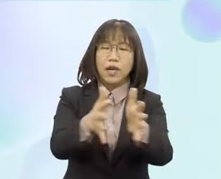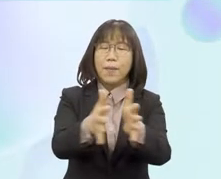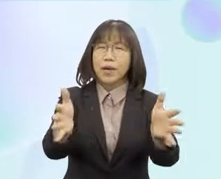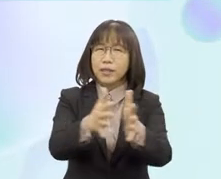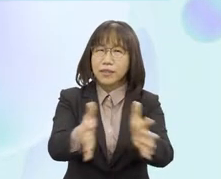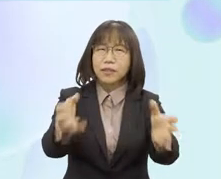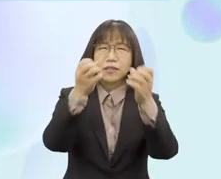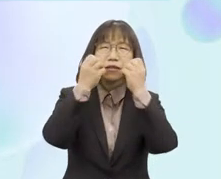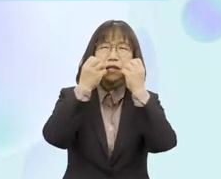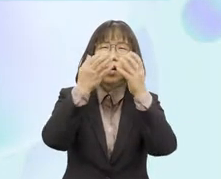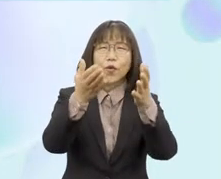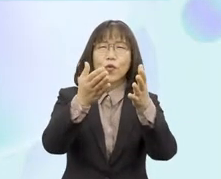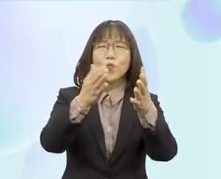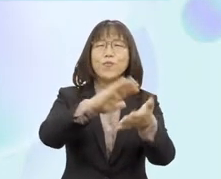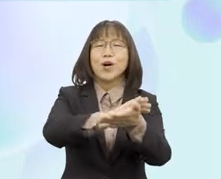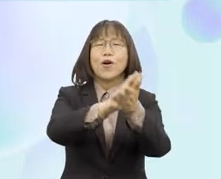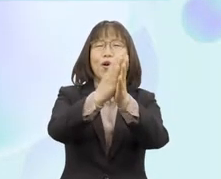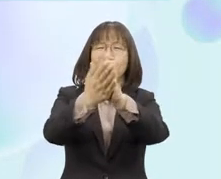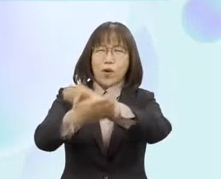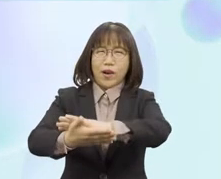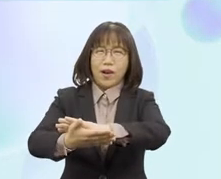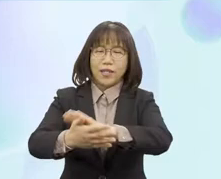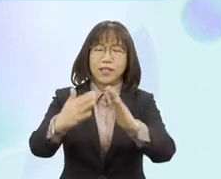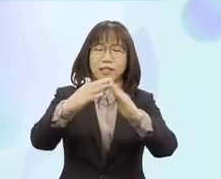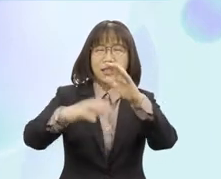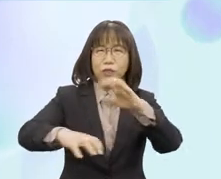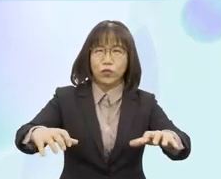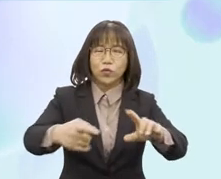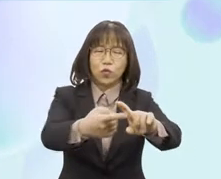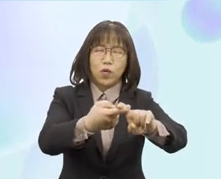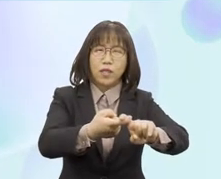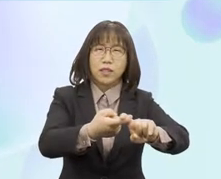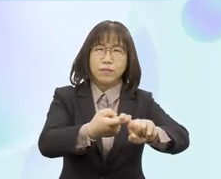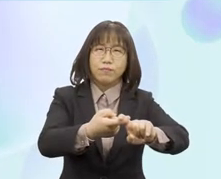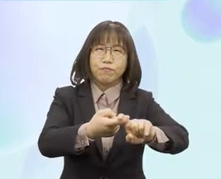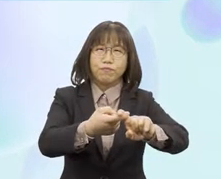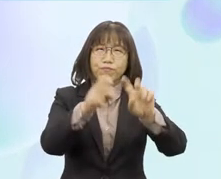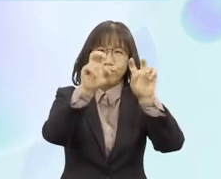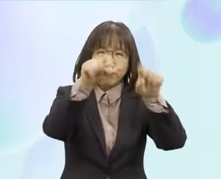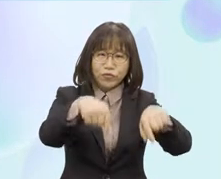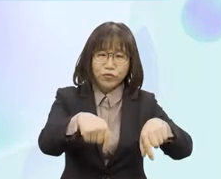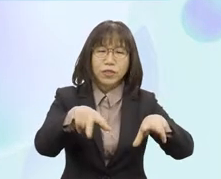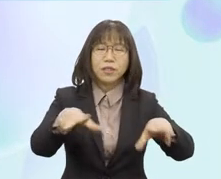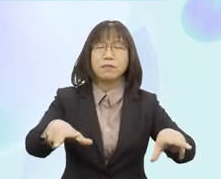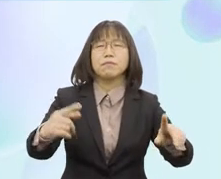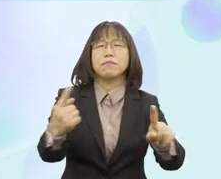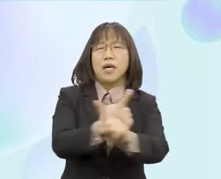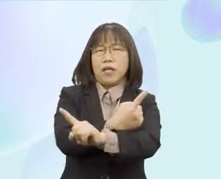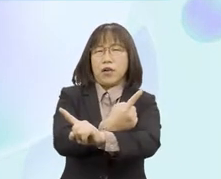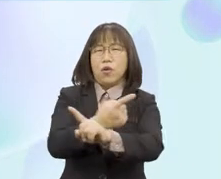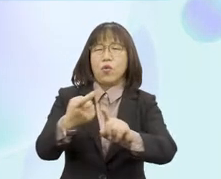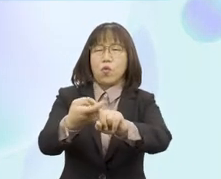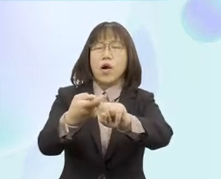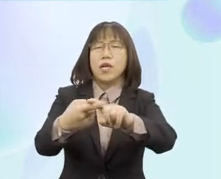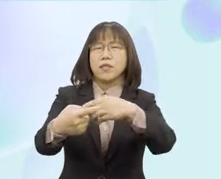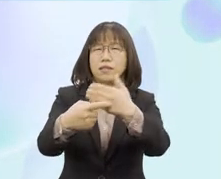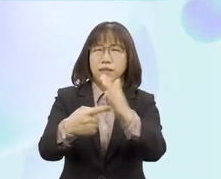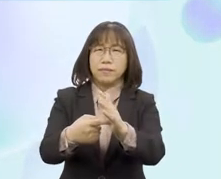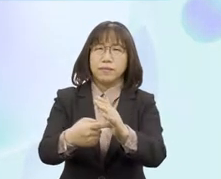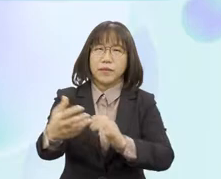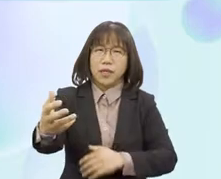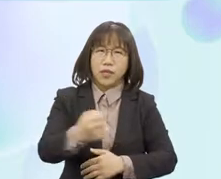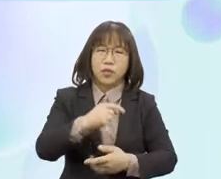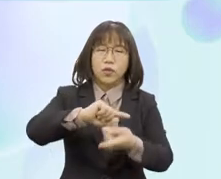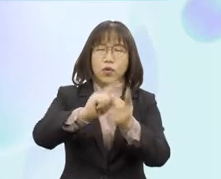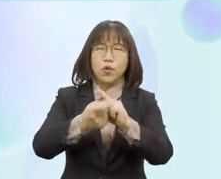강서구 아파트 에 새로운 바람이 불고 있습니다 이후 간의 무관심 하던 예전과는 다르게 관심을 갖고 닫혀